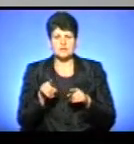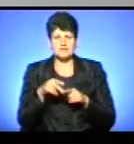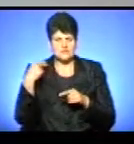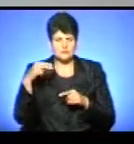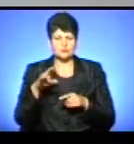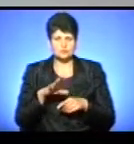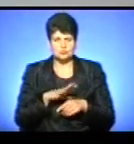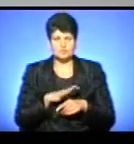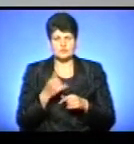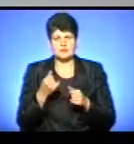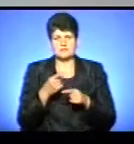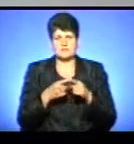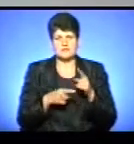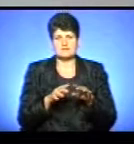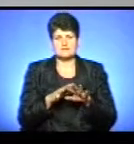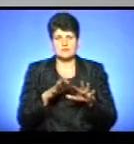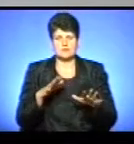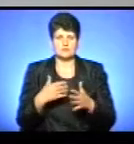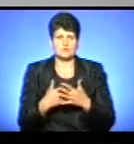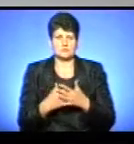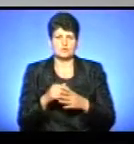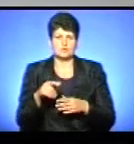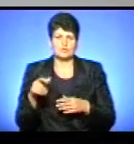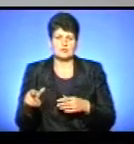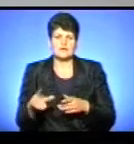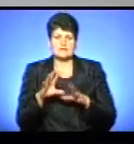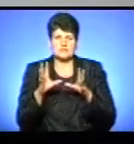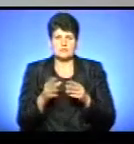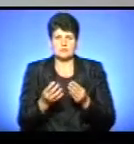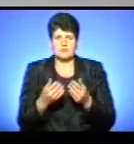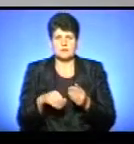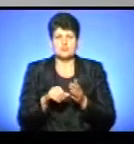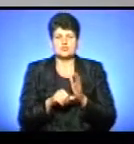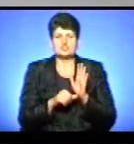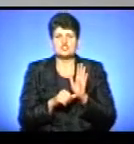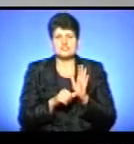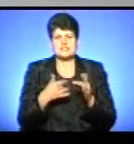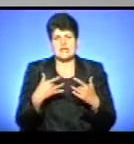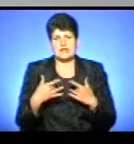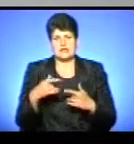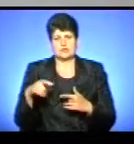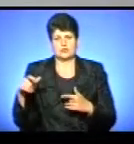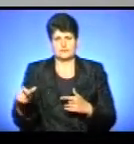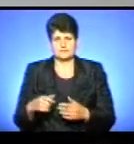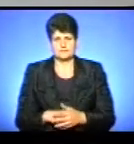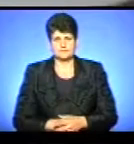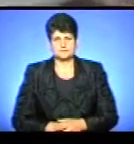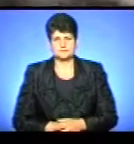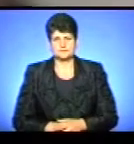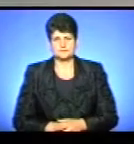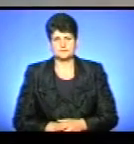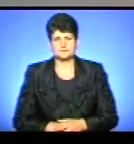приблизно пів залу заповненого людей. А загалом в виставі бере участь 6 акторів, і дещо ми зараз вам покажемо.